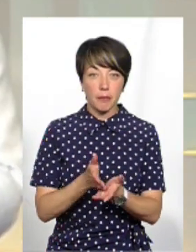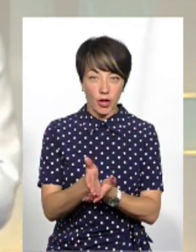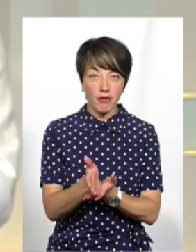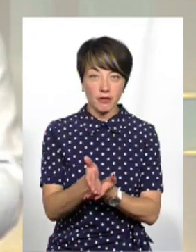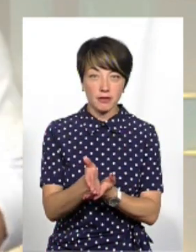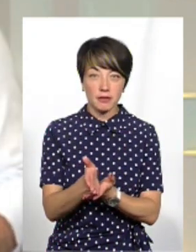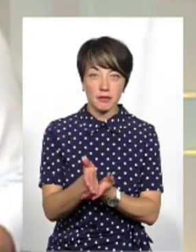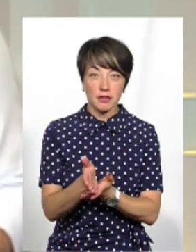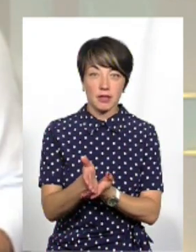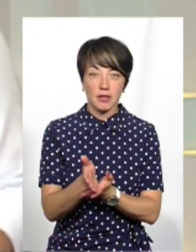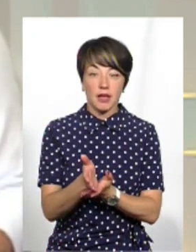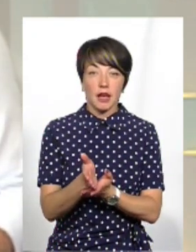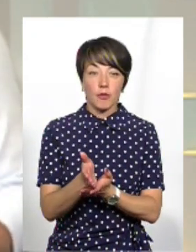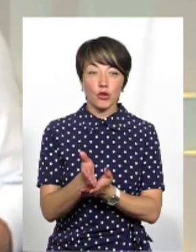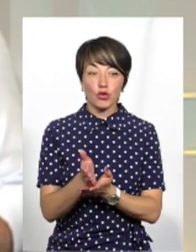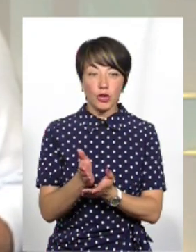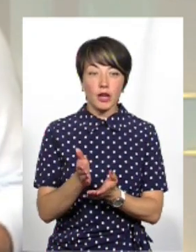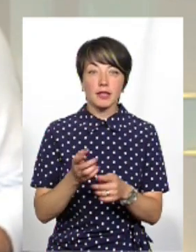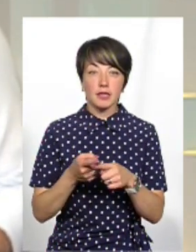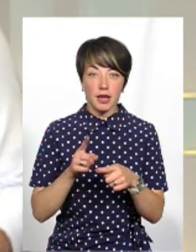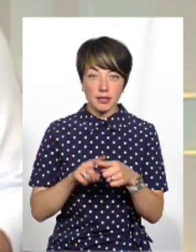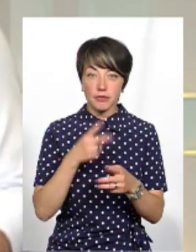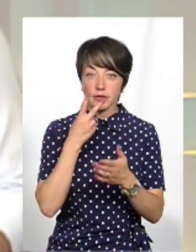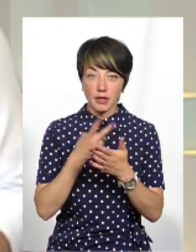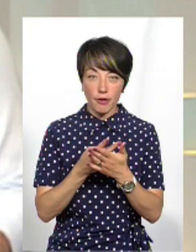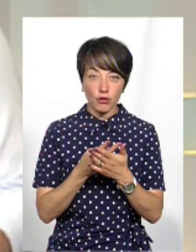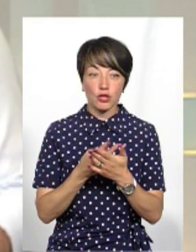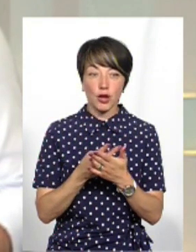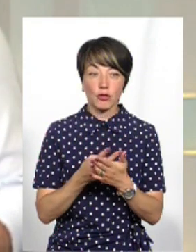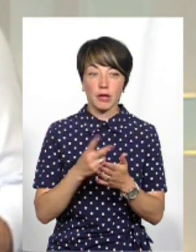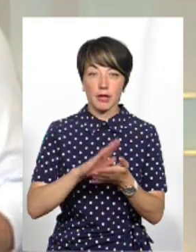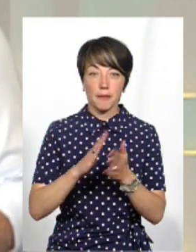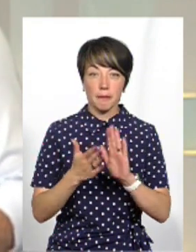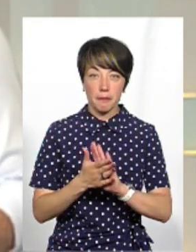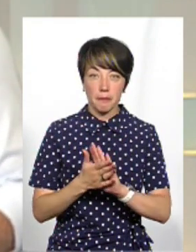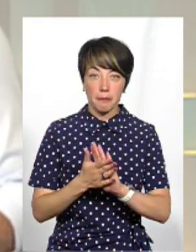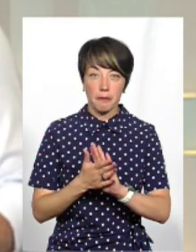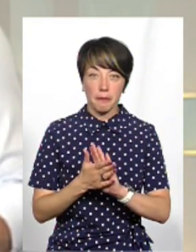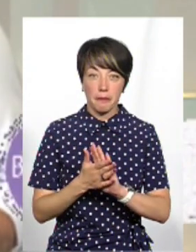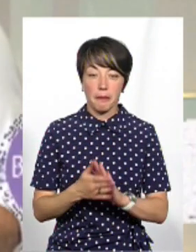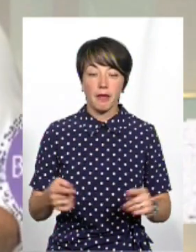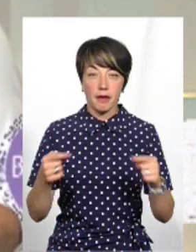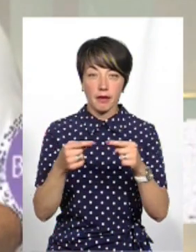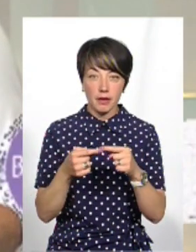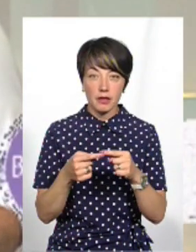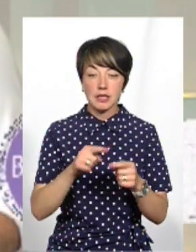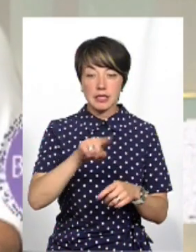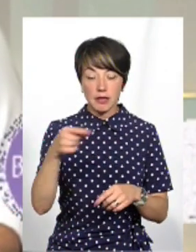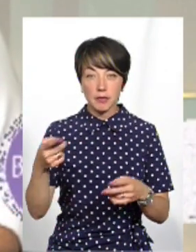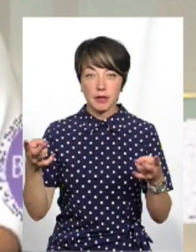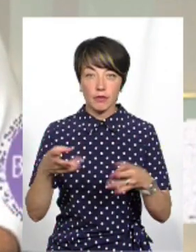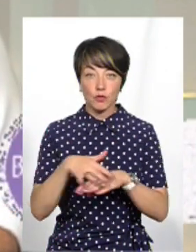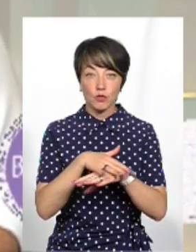хоча, власне, і в 2014, і в 2019 році спостерігається тенденція відповідно до запитів, які існують в